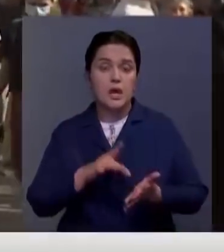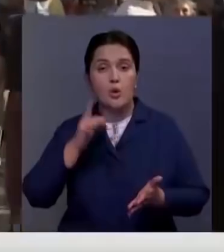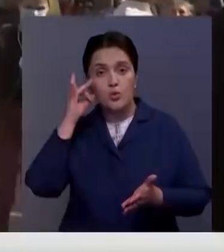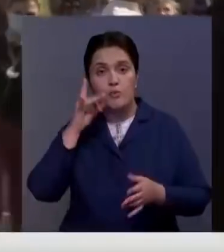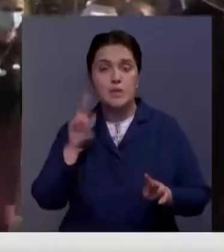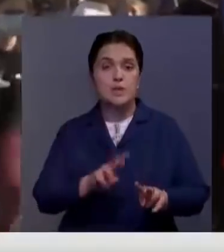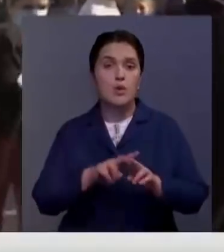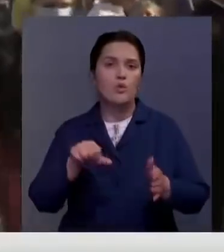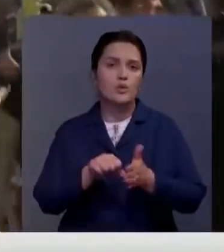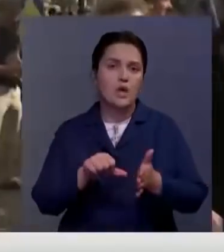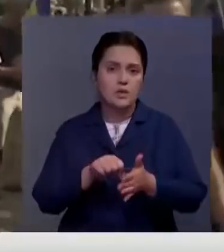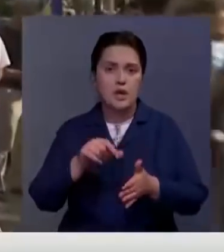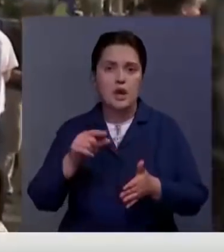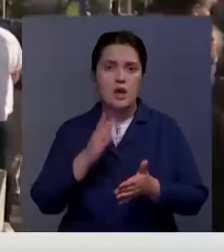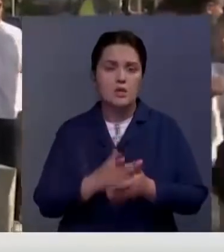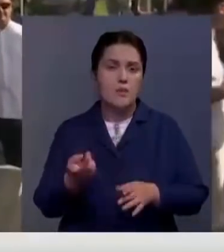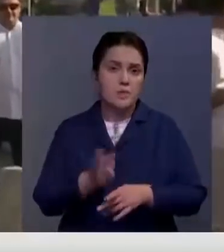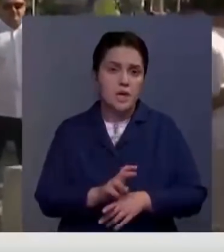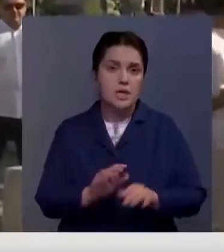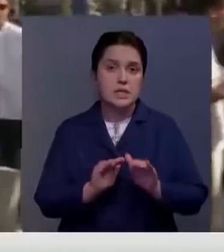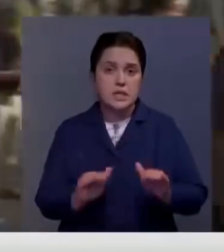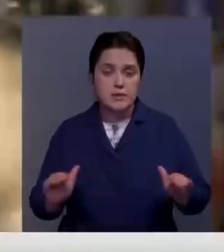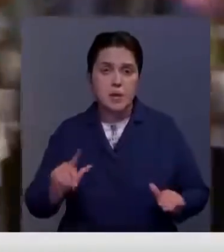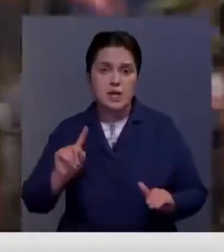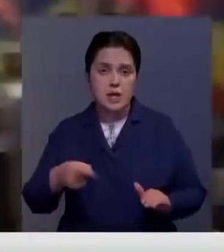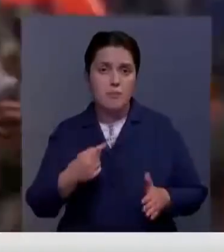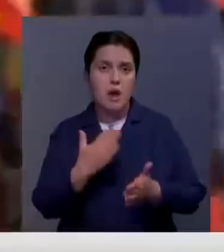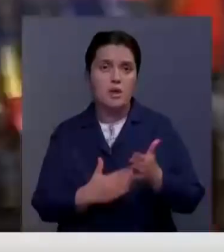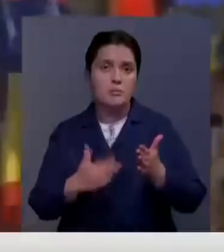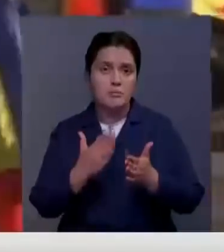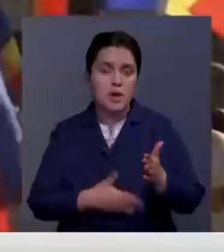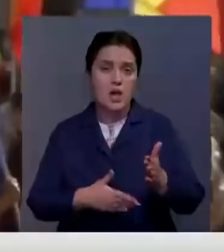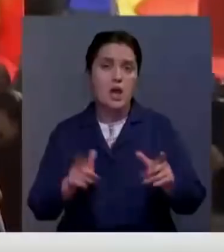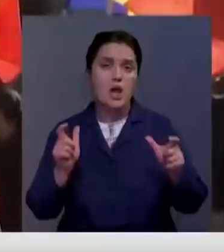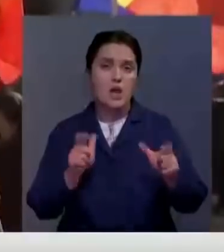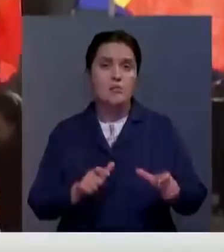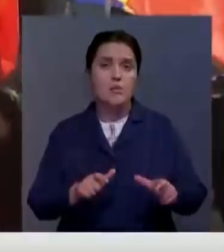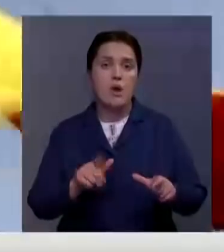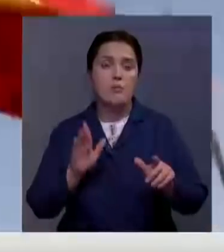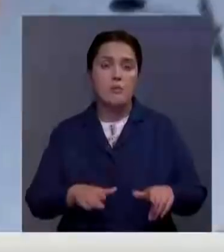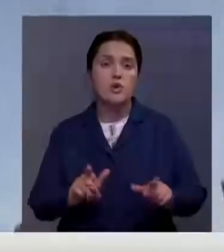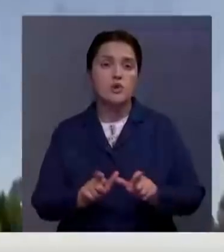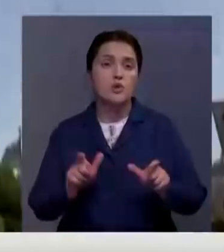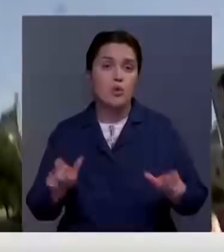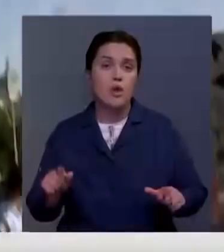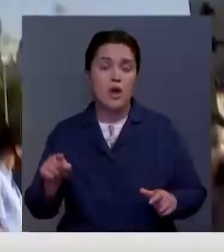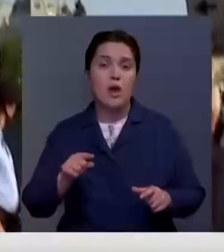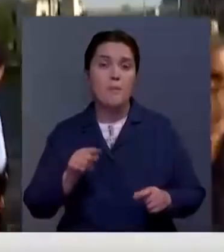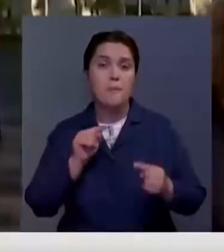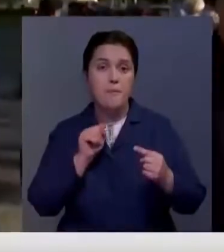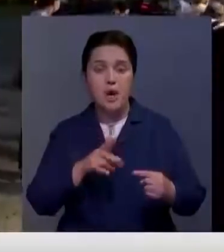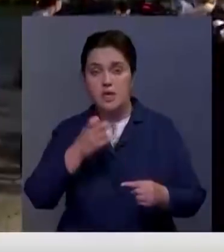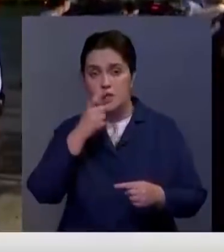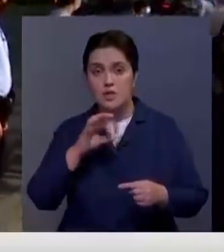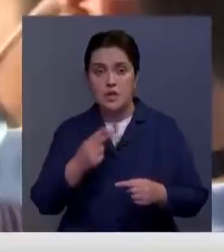столицы. Участники, многие из которых пришли с детьми, требовали отмены карантинных ограничений в стенах образовательных учреждений. При этом протестующие